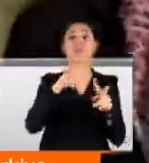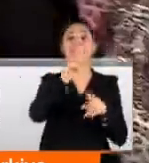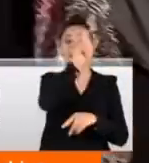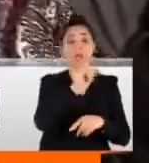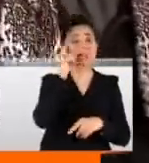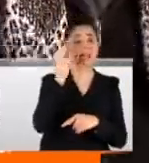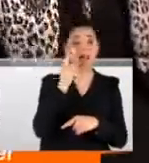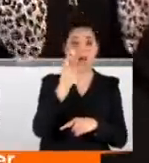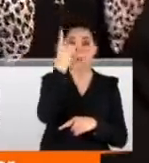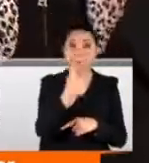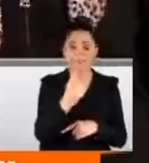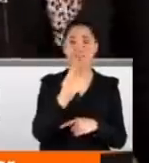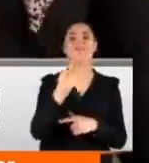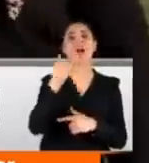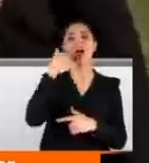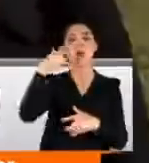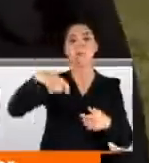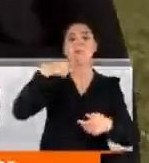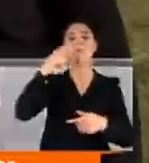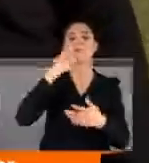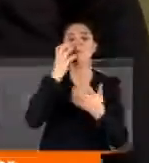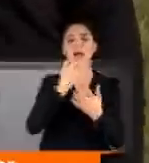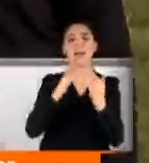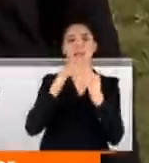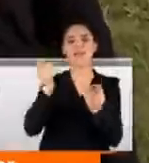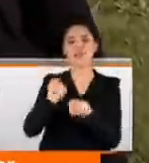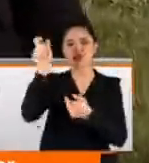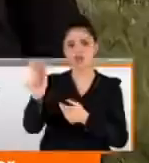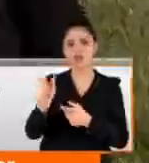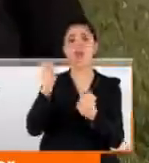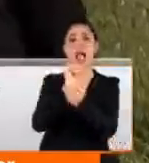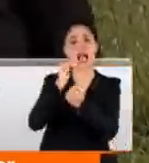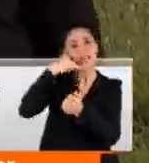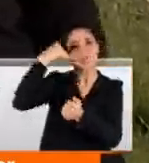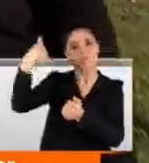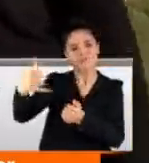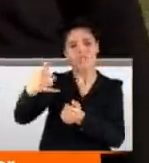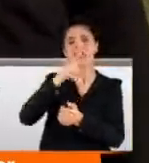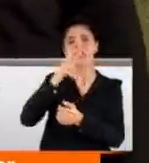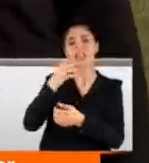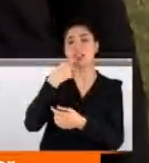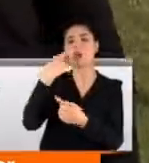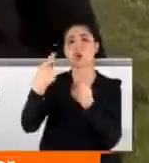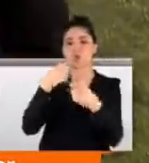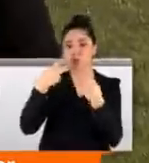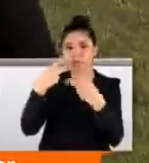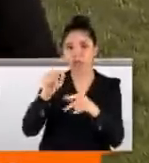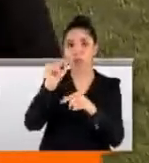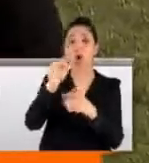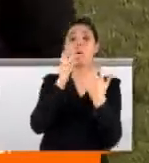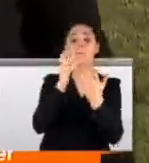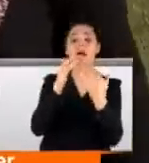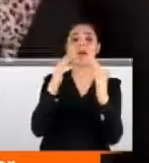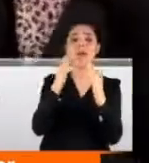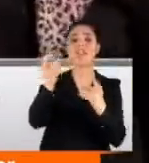göre sadece bir kez bakım evindeki çalışan personel tarafından ailesine ulaşabilmiş ve sesini duyurabilmişti. Biz de şimdi o bakım